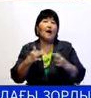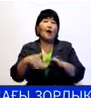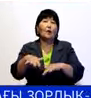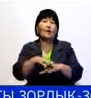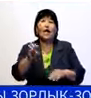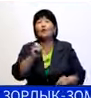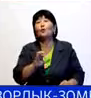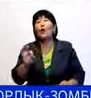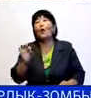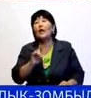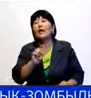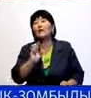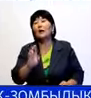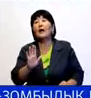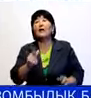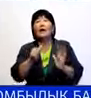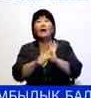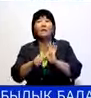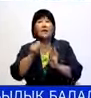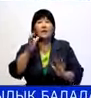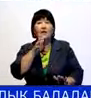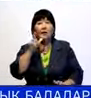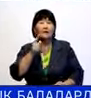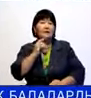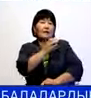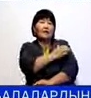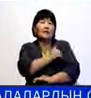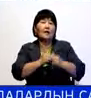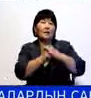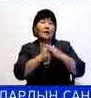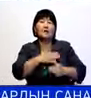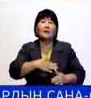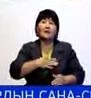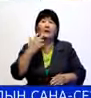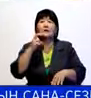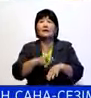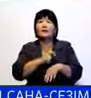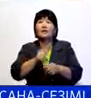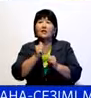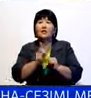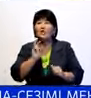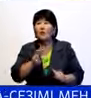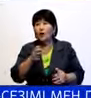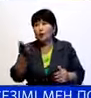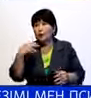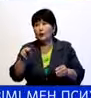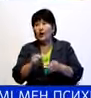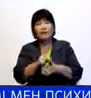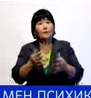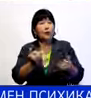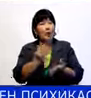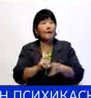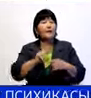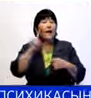Elubay Orazbayev. Alps salkımdağı naqsaqalды köbine kan kısmı mazalap, aqxalatlardın kömegine jie jügnet. Burun emdom qabıldau üşin